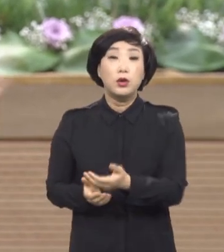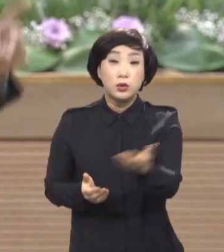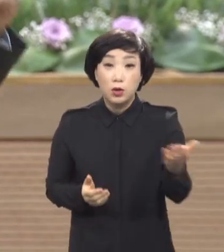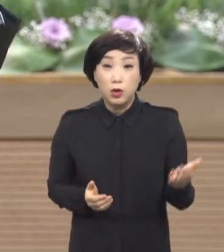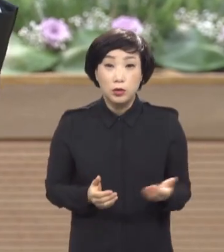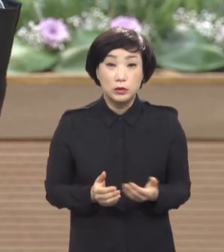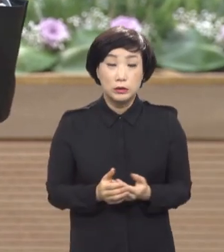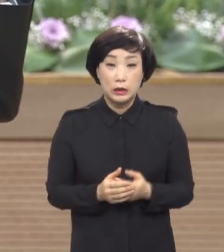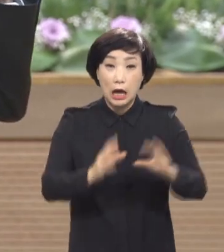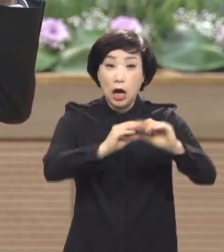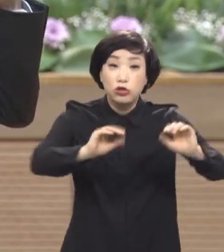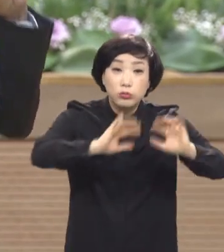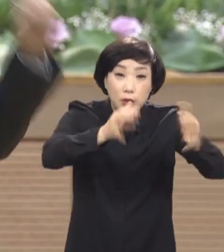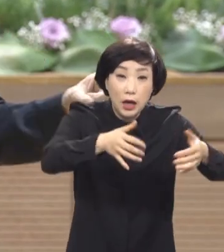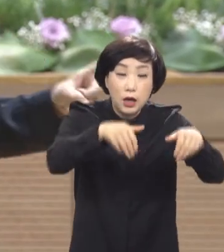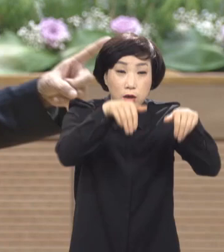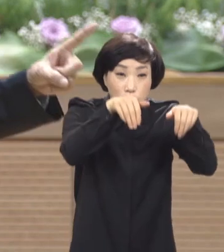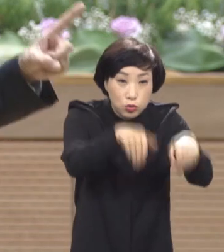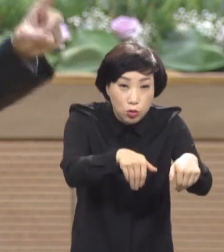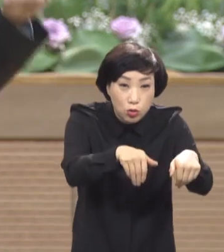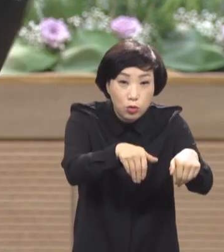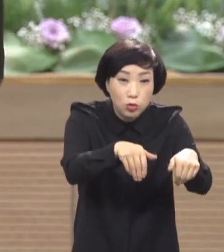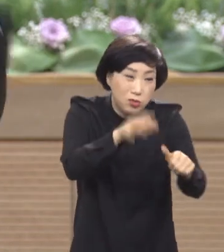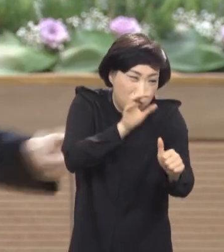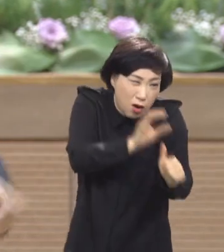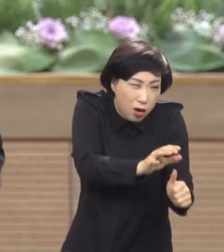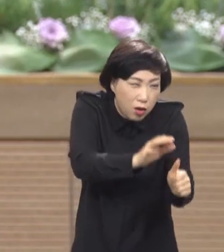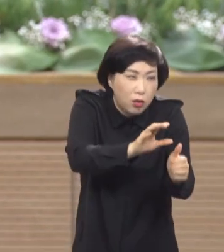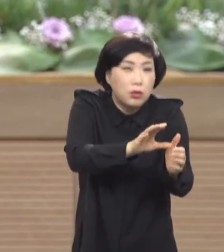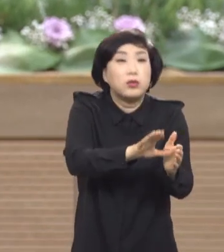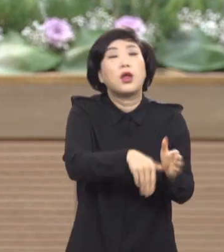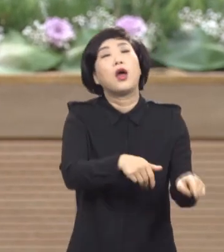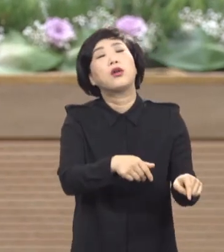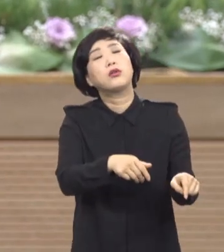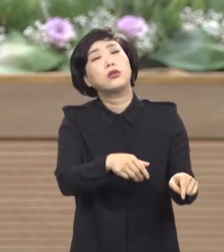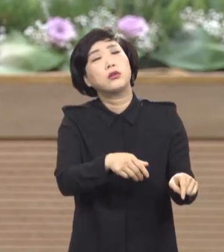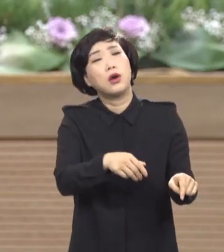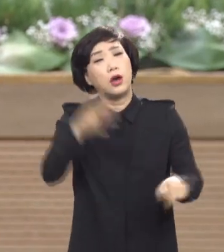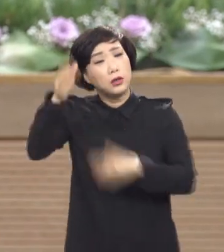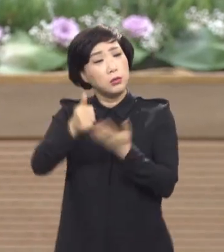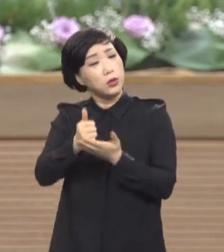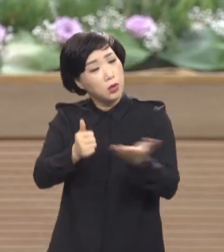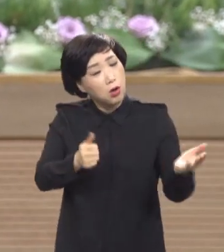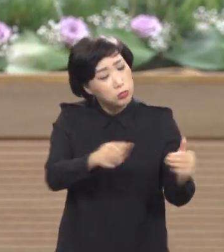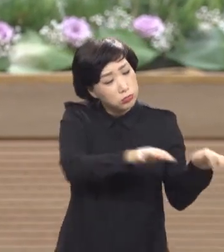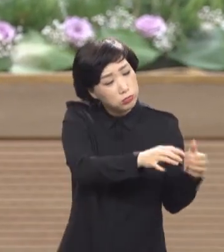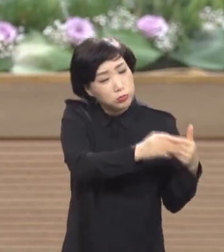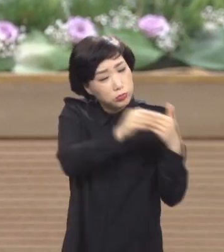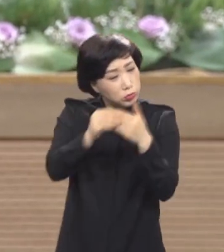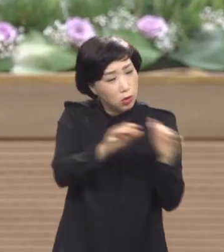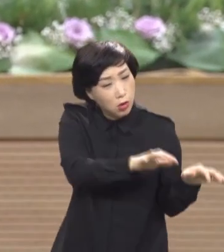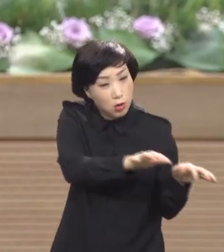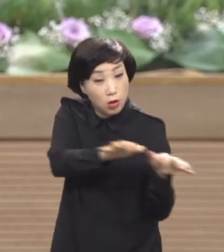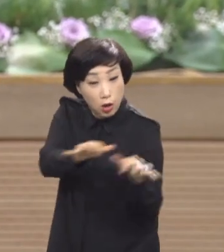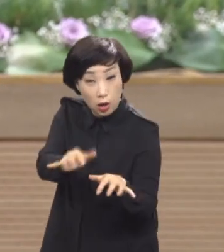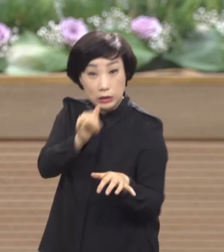애급에서 종되었던 그때 내가 너희를 끌어냈잖아